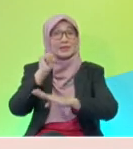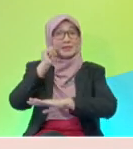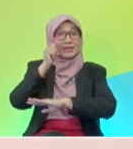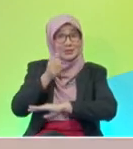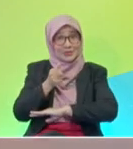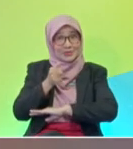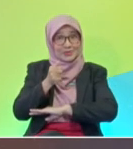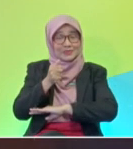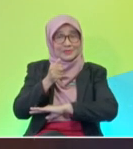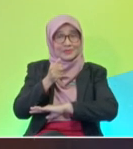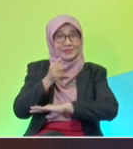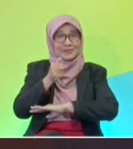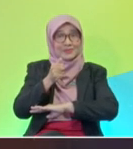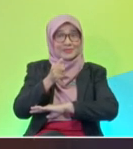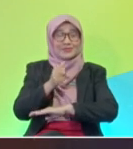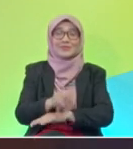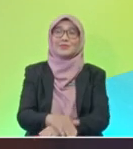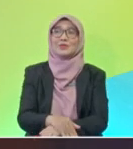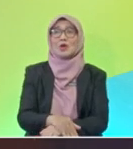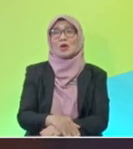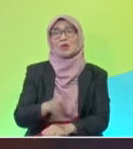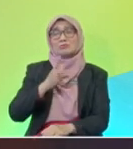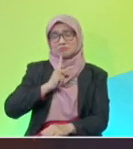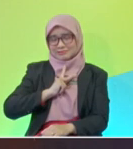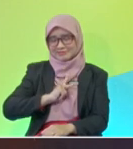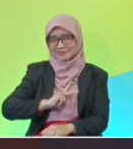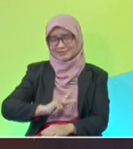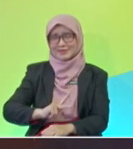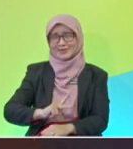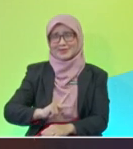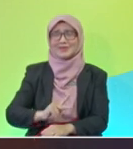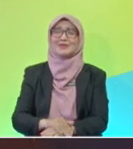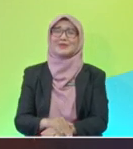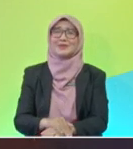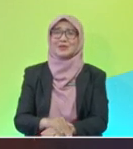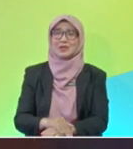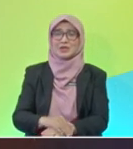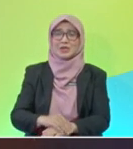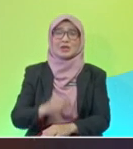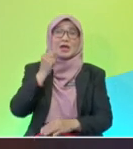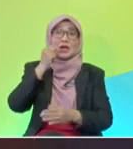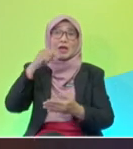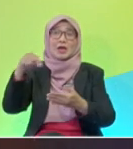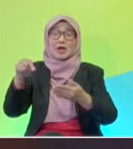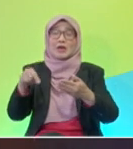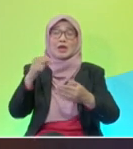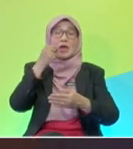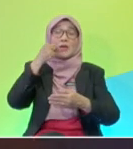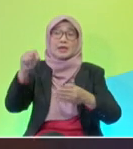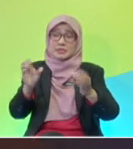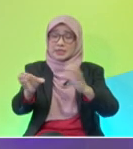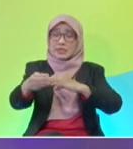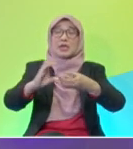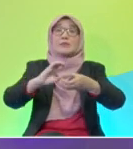esok alah Kesiannya kawan saya Cikgu bekas duit dia dah rosak ya